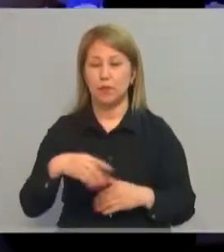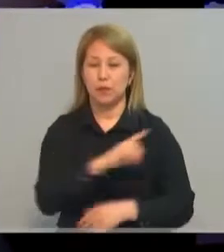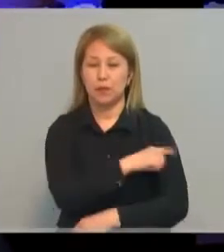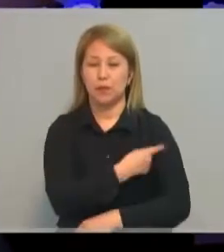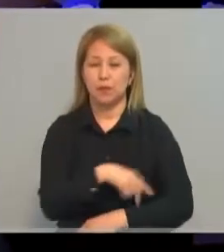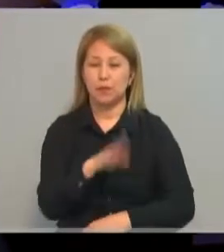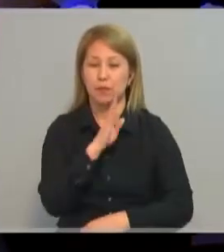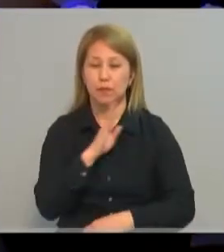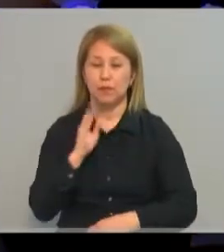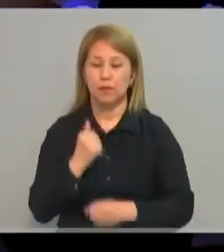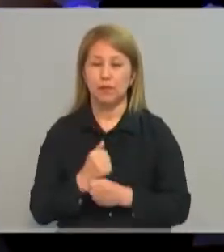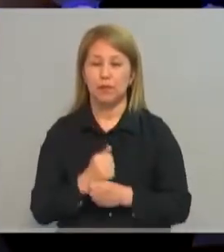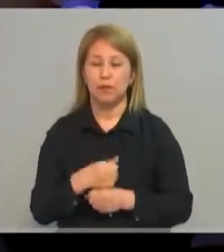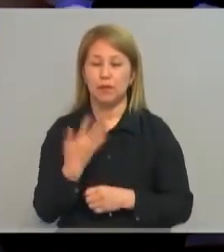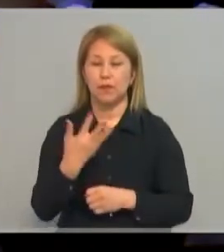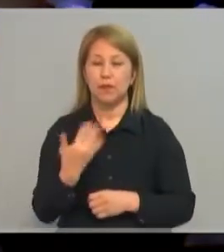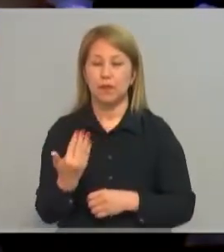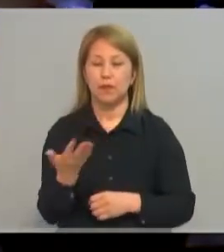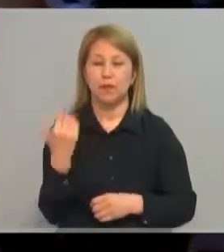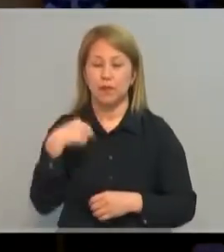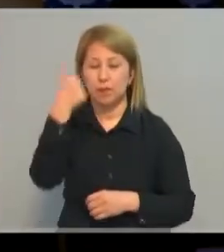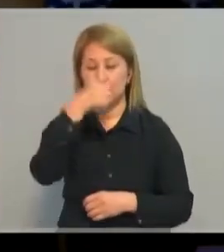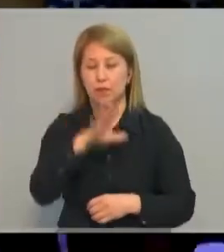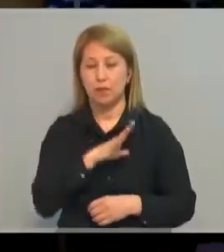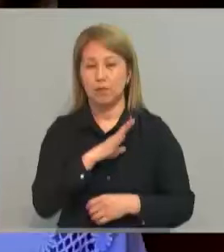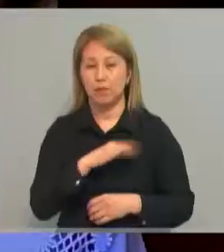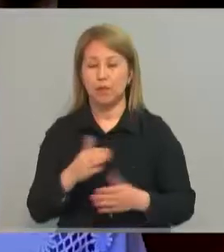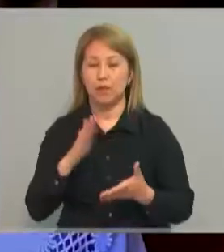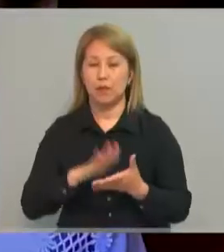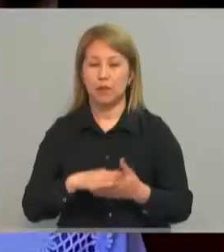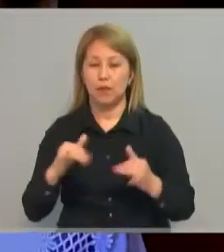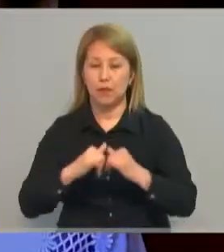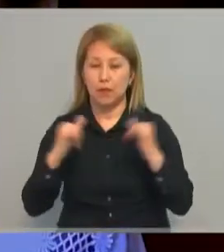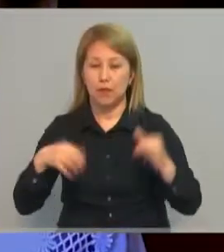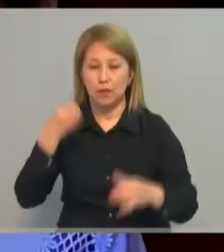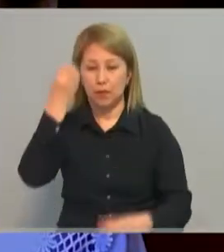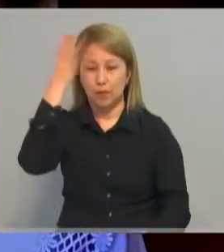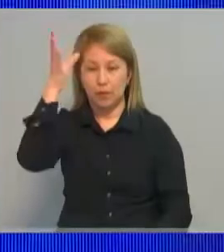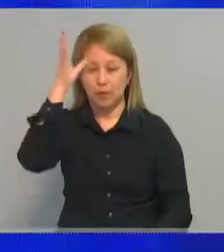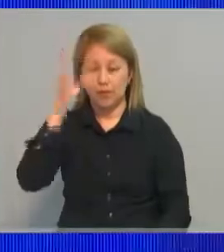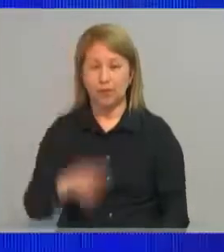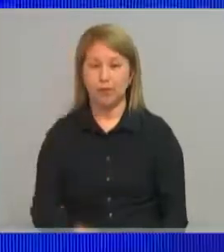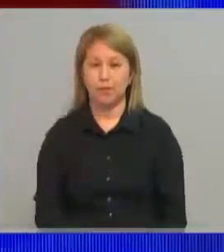медсестер. 1560 из них в прошлом году прошли дополнительное обучение. Лола Разметова, Надежда Садыкова.